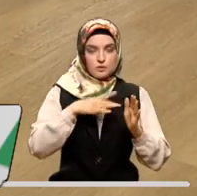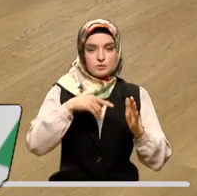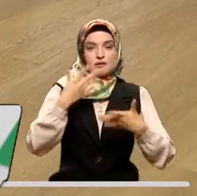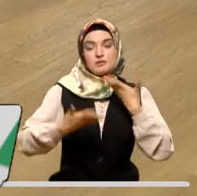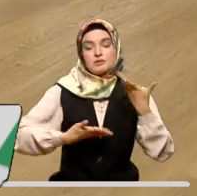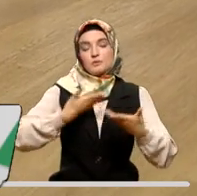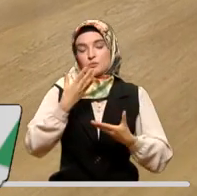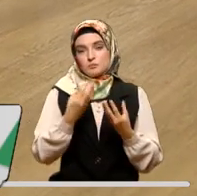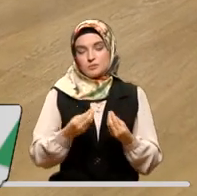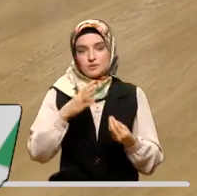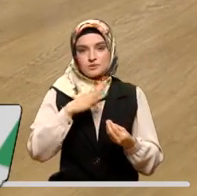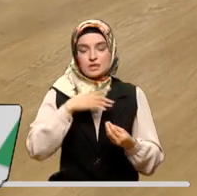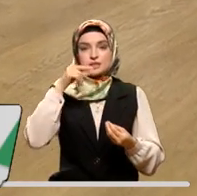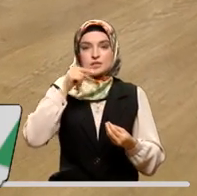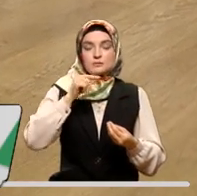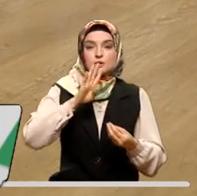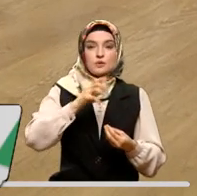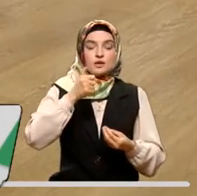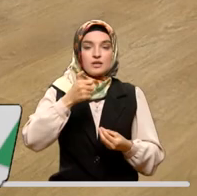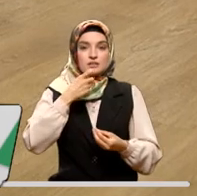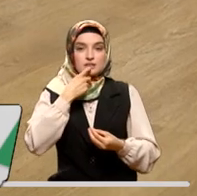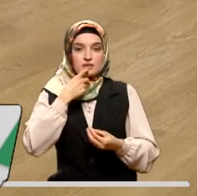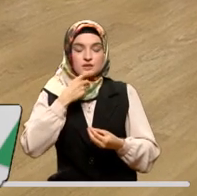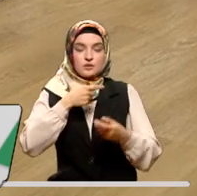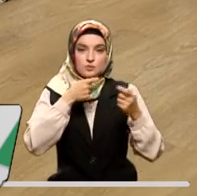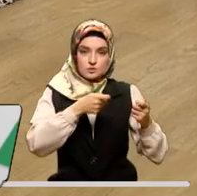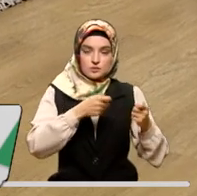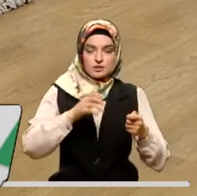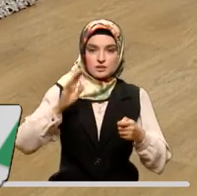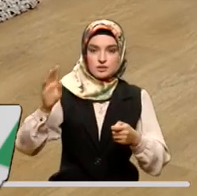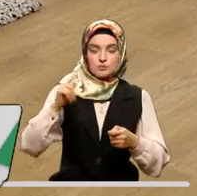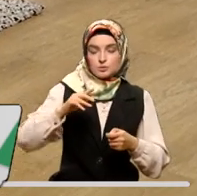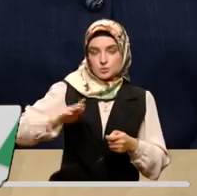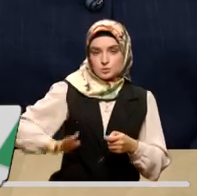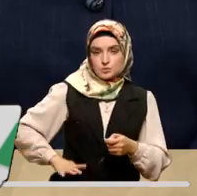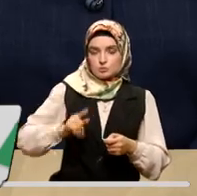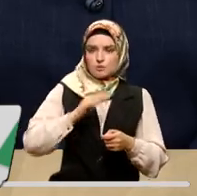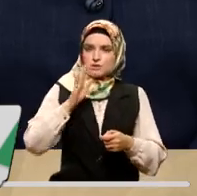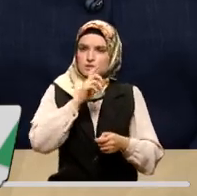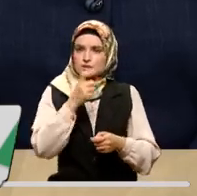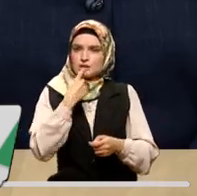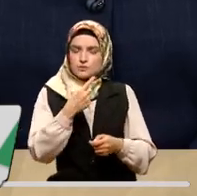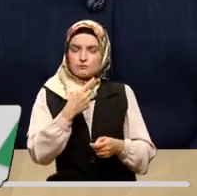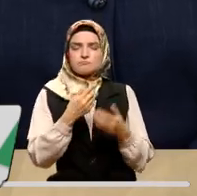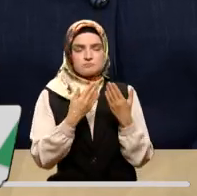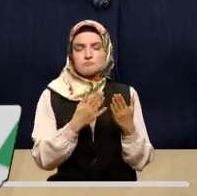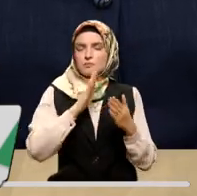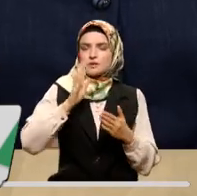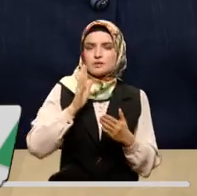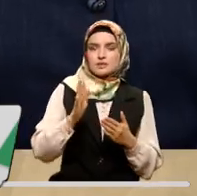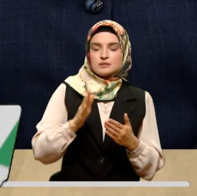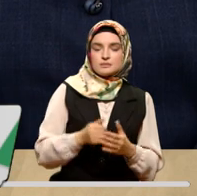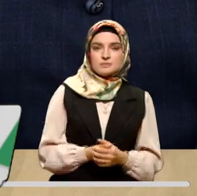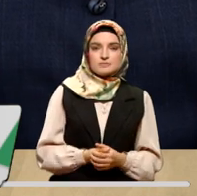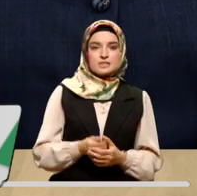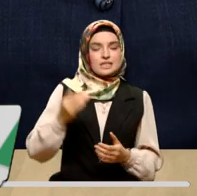heyecanlıyız. Şimdi mesela 4-6 yaş kursuna gitti benim çocuğum, buna da gitsin mi diyenler oluyor. Tabii ki gitsin. Yani gitmediyse